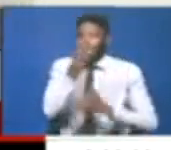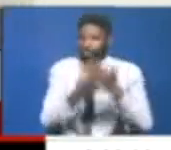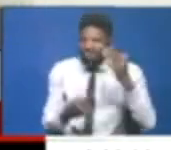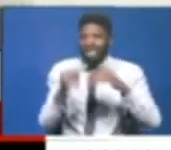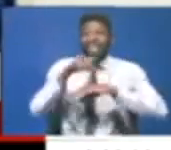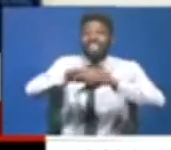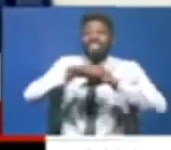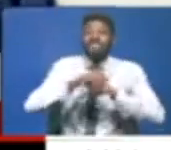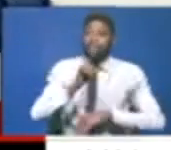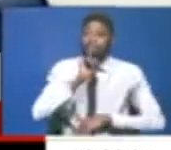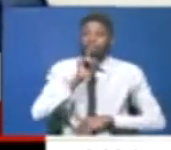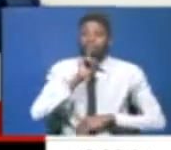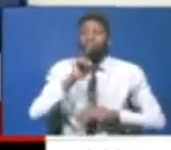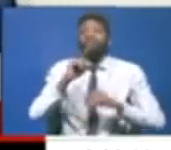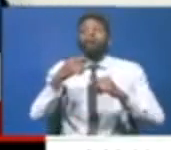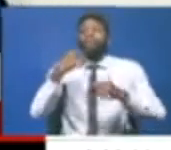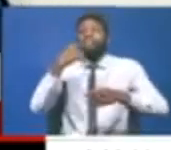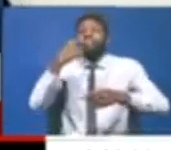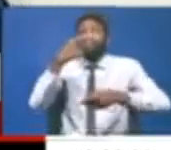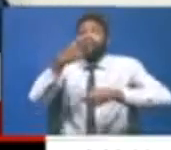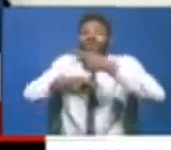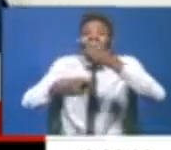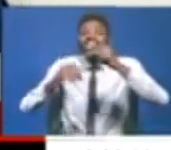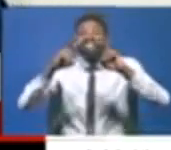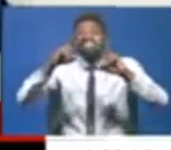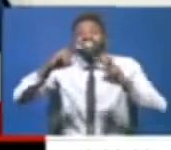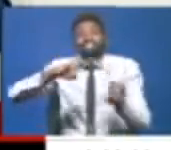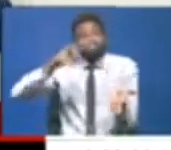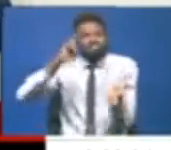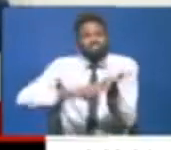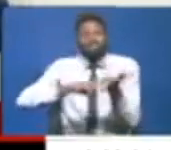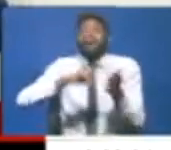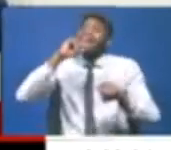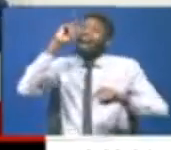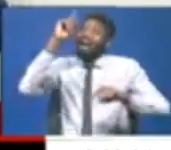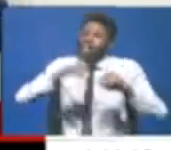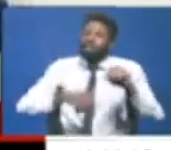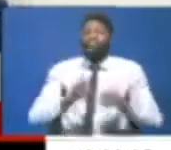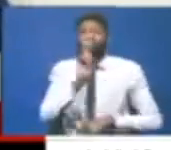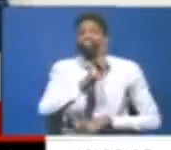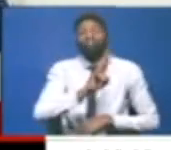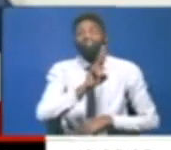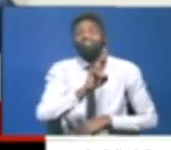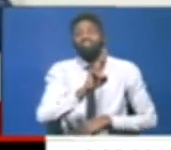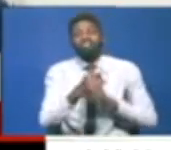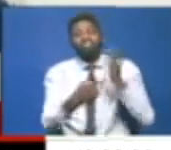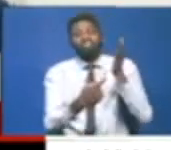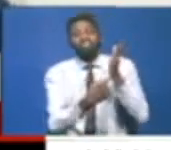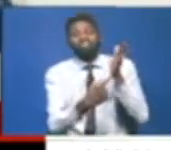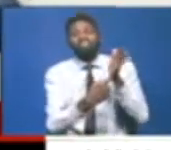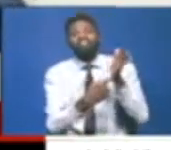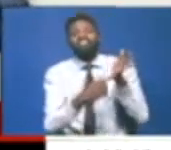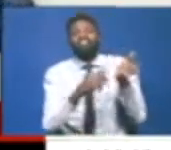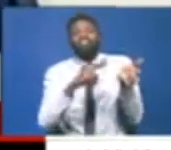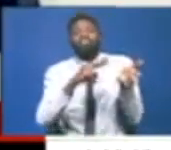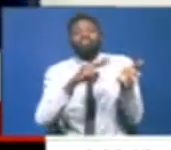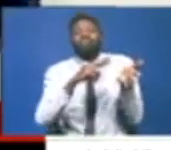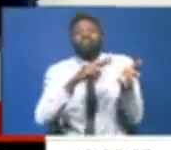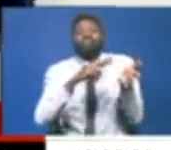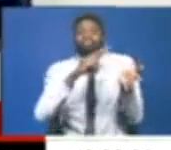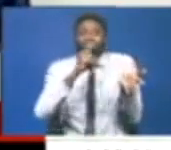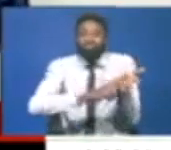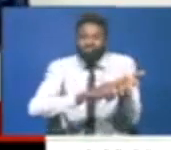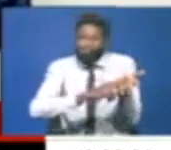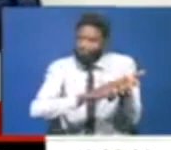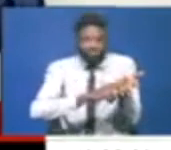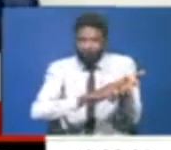anasema verification. Huwezi fanya verification kwa chombo ambacho ni cha elektroniki. Lazima pawe na daftari